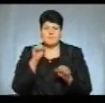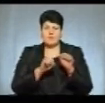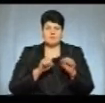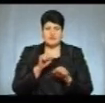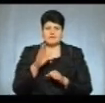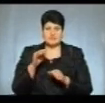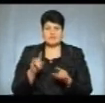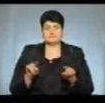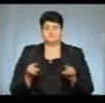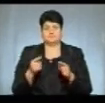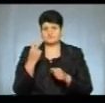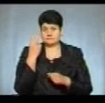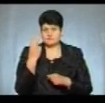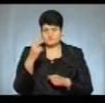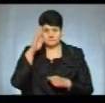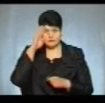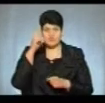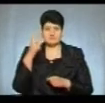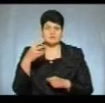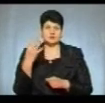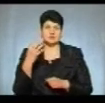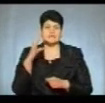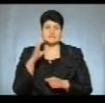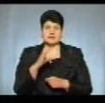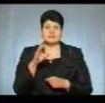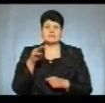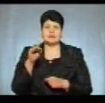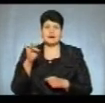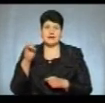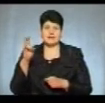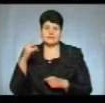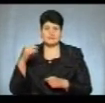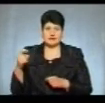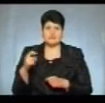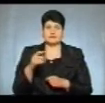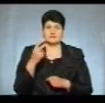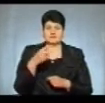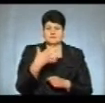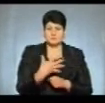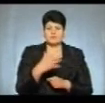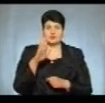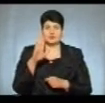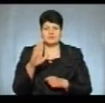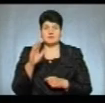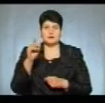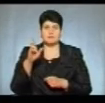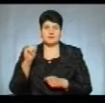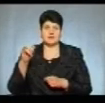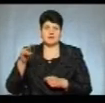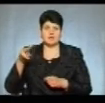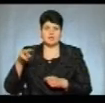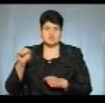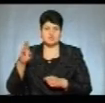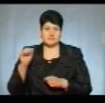поліція затримала двох підозрюваних – 24-річного Сергія Терендиха та 25-річного Володимира Білашевича із